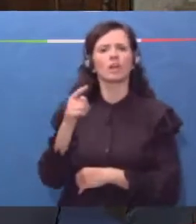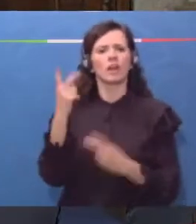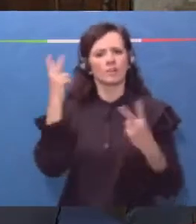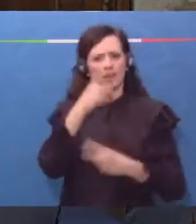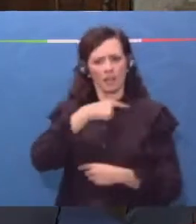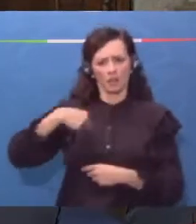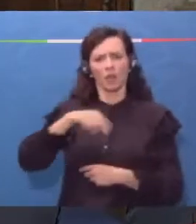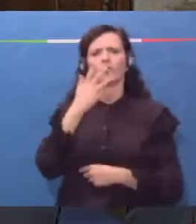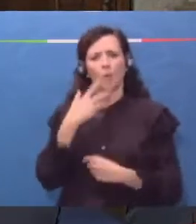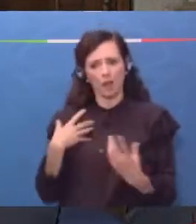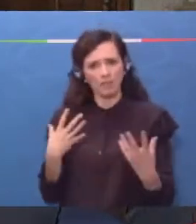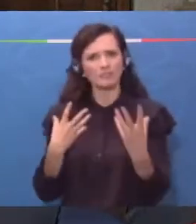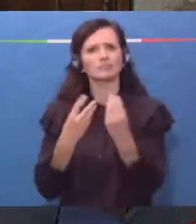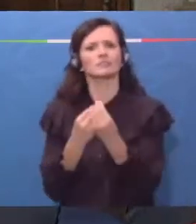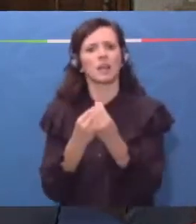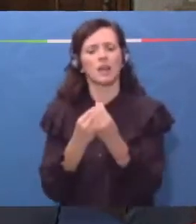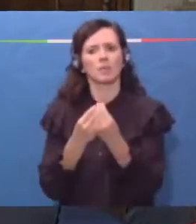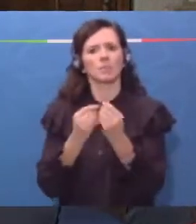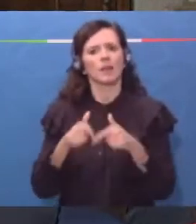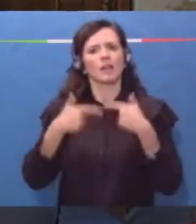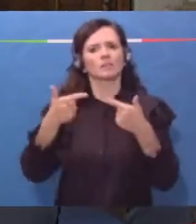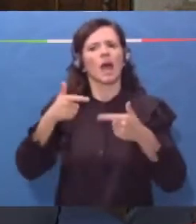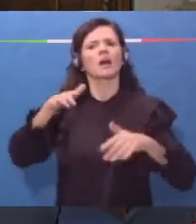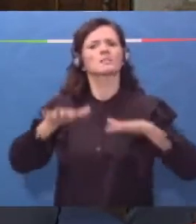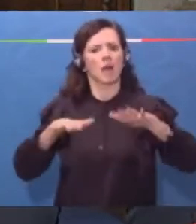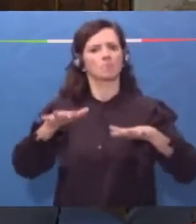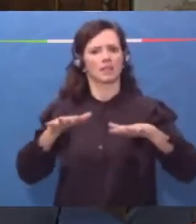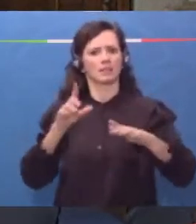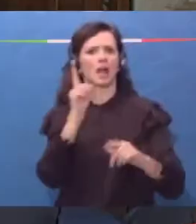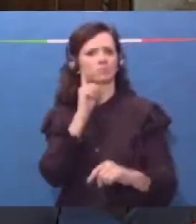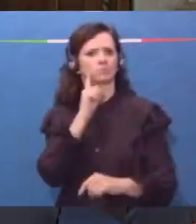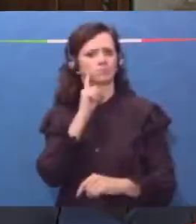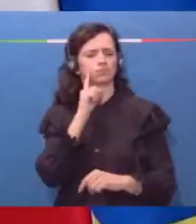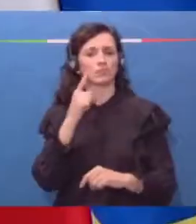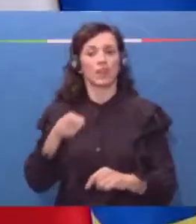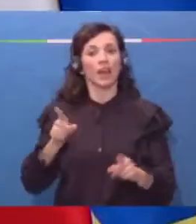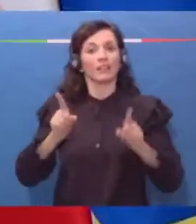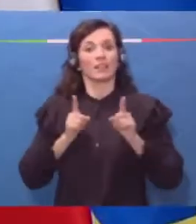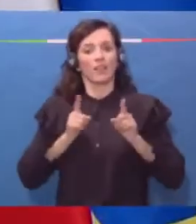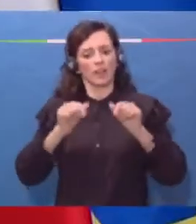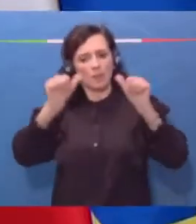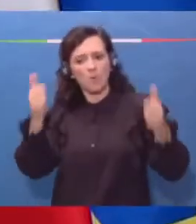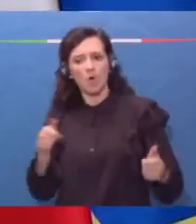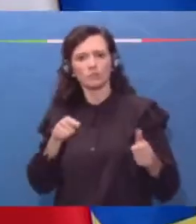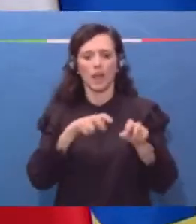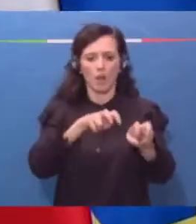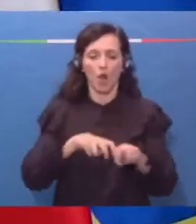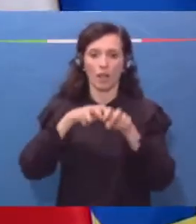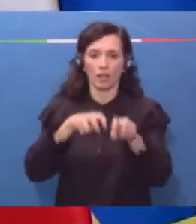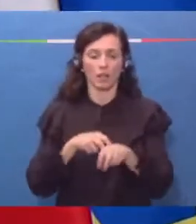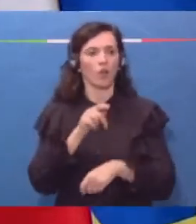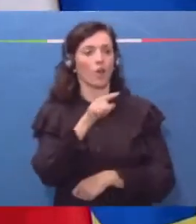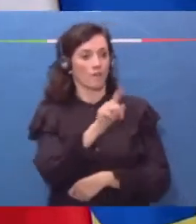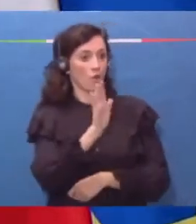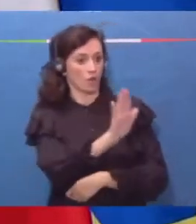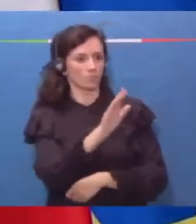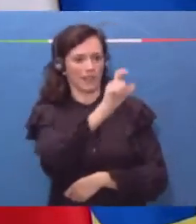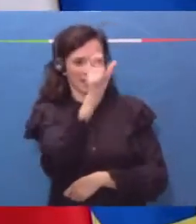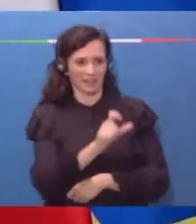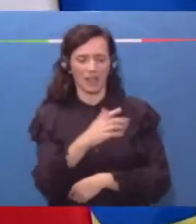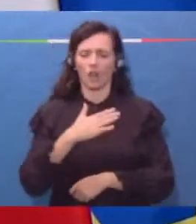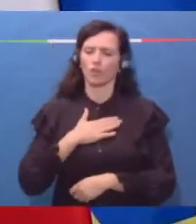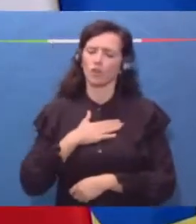siano destabilizzazioni in materia. Difendiamo questo modello agricolo. Voi direste italiano, noi diremmo